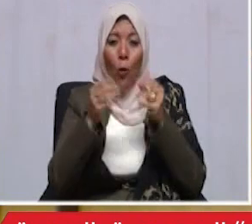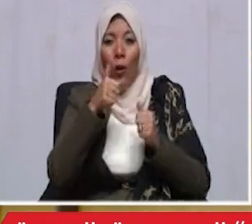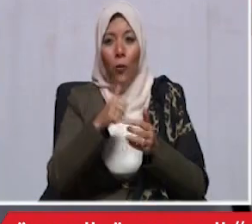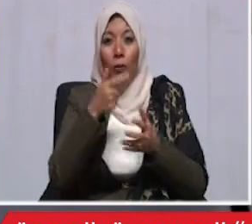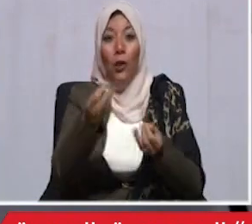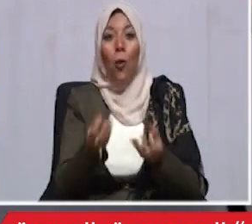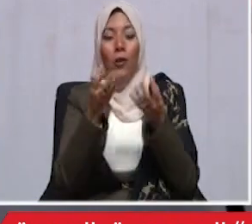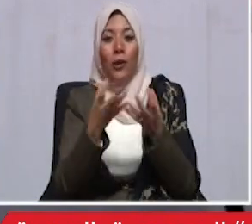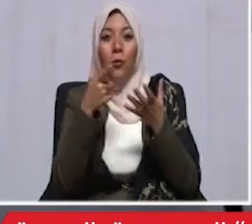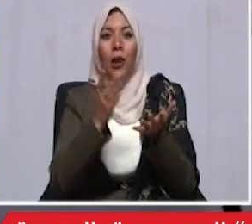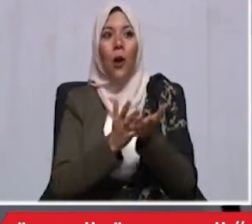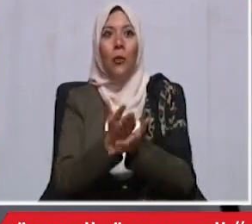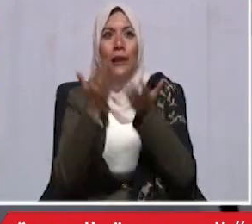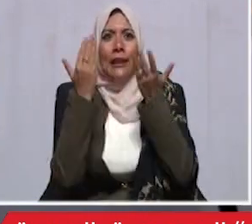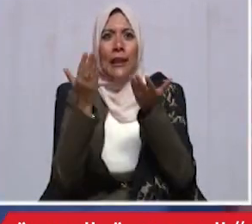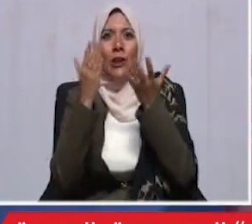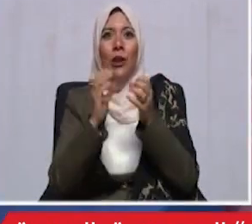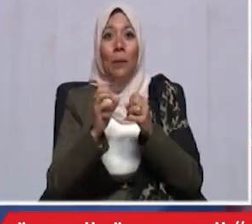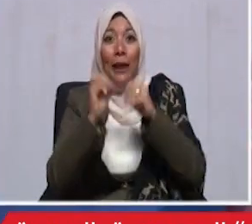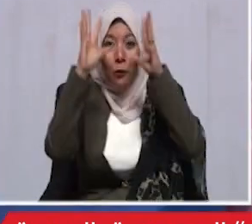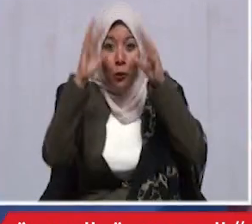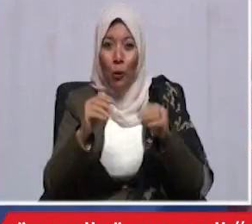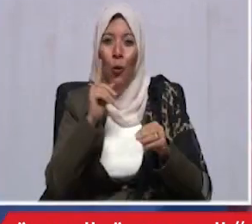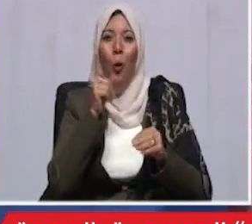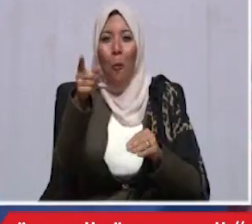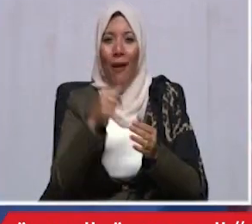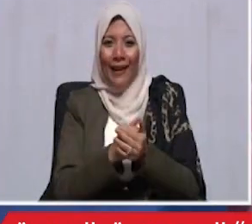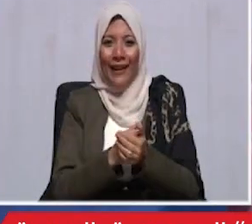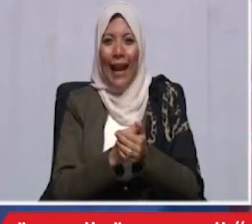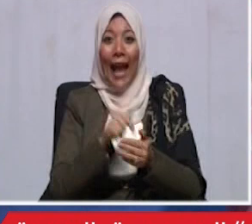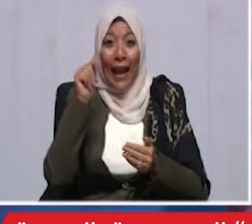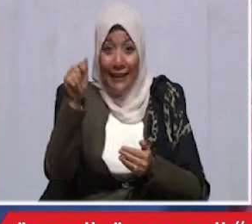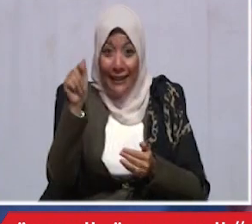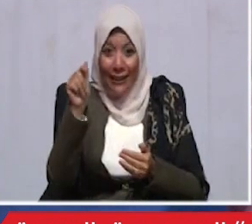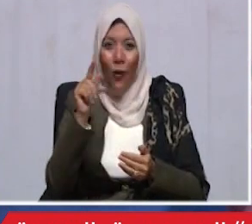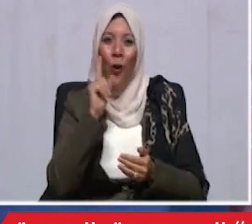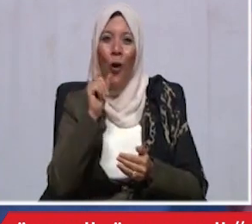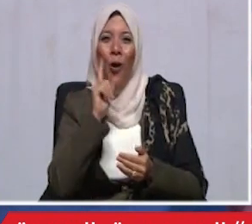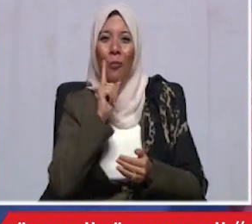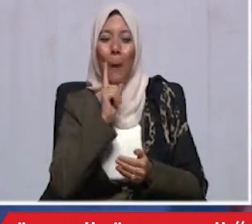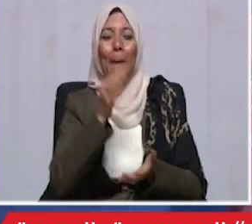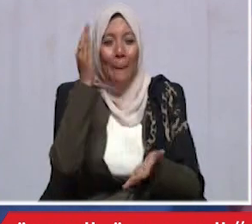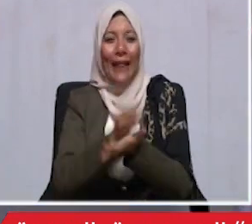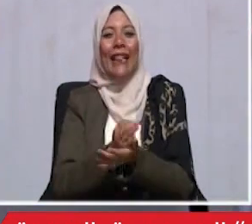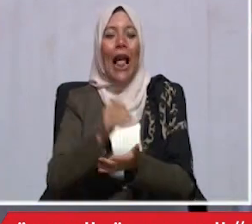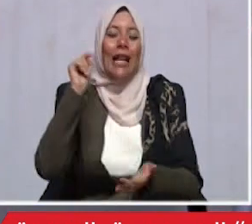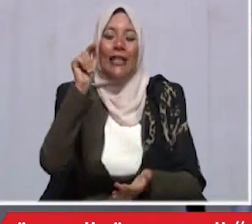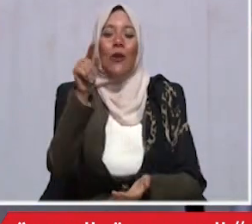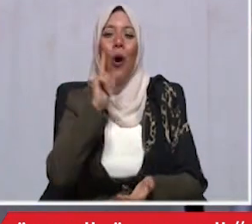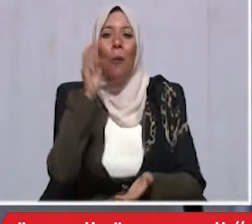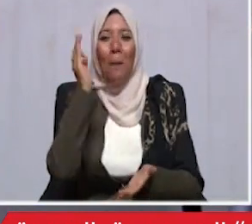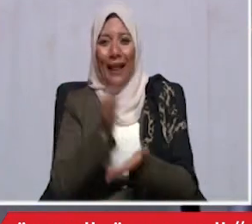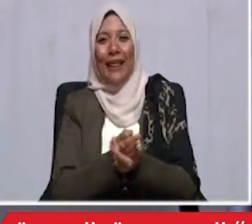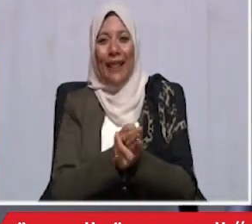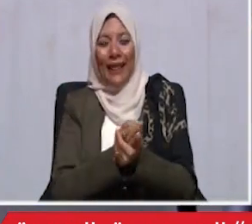وانت تقعد تدعي لي النهار لست الاميره دي. اهدي اهدي اهدي بقى الام الحقيقيه يعني النموذج